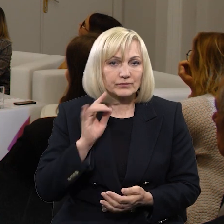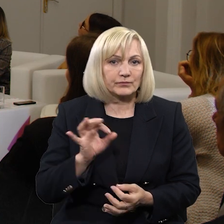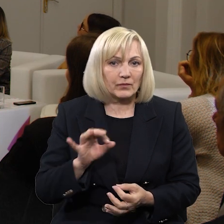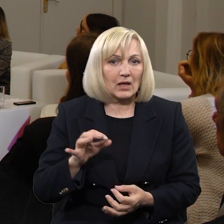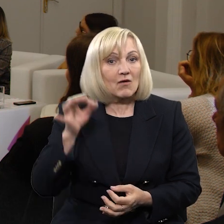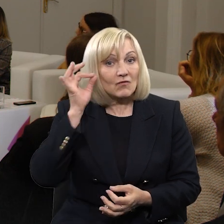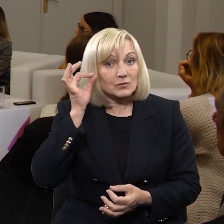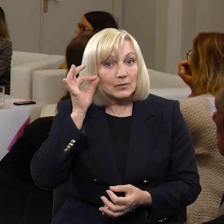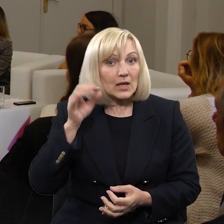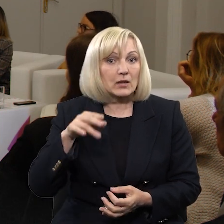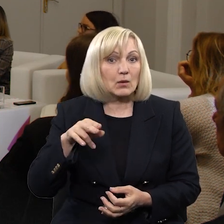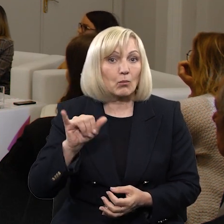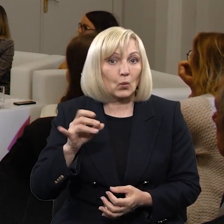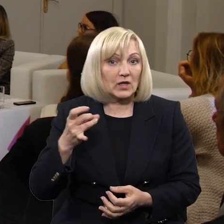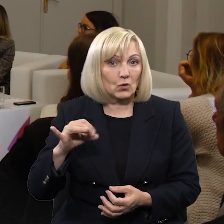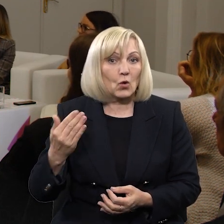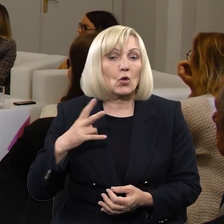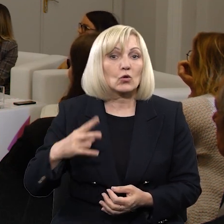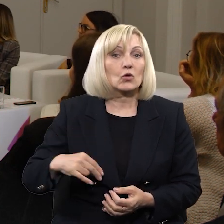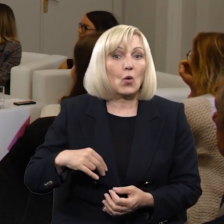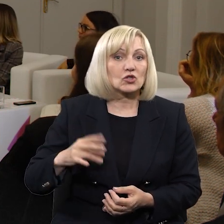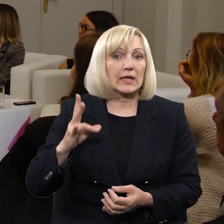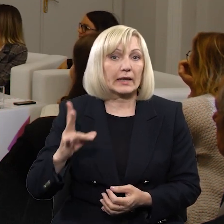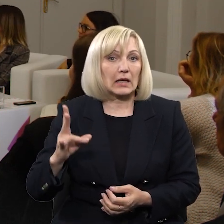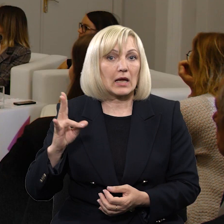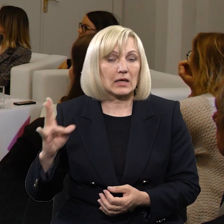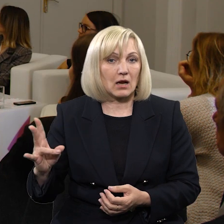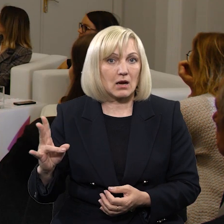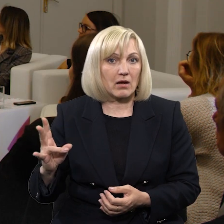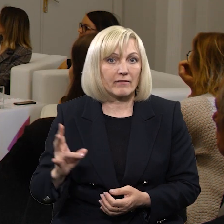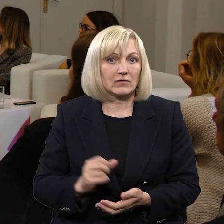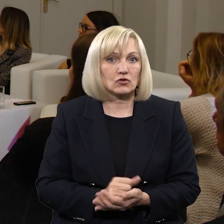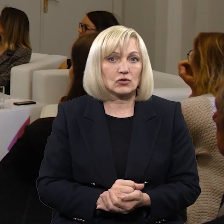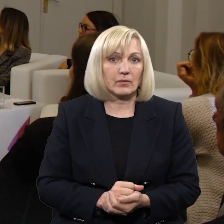чаяния Воспоминания Ирины буниной дочери Николая Николаевича